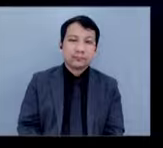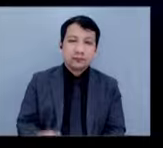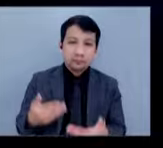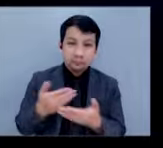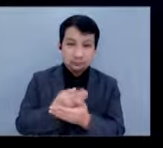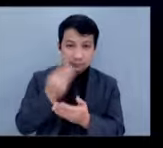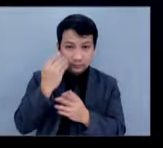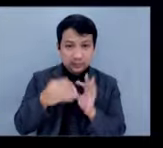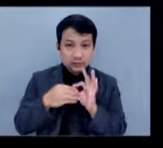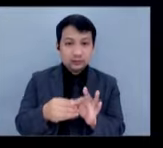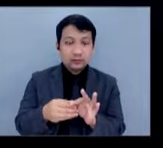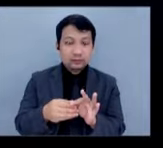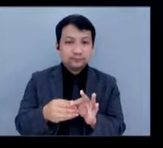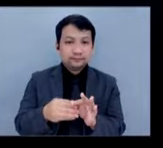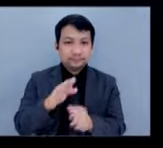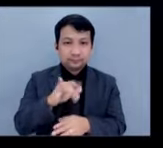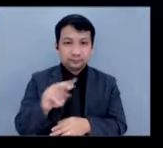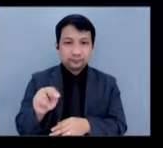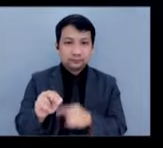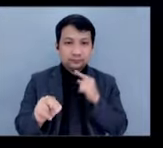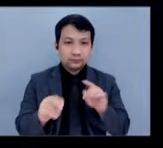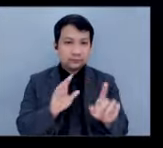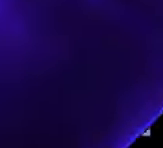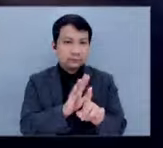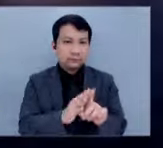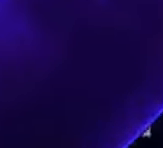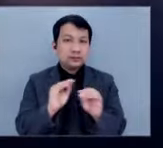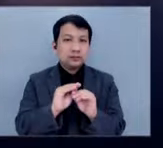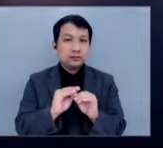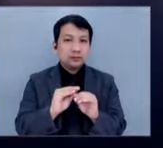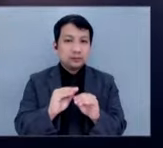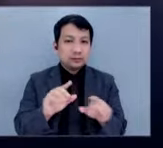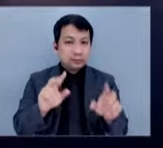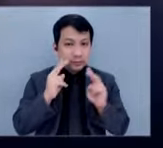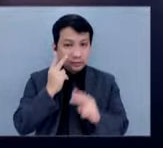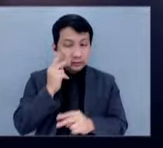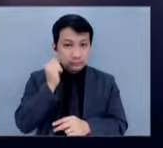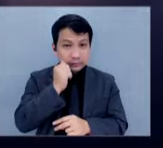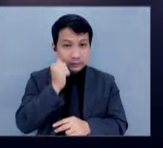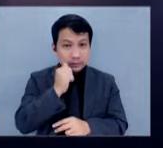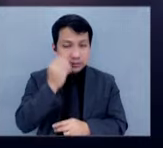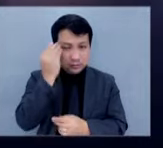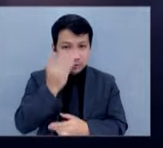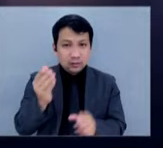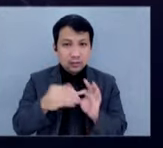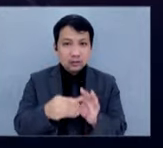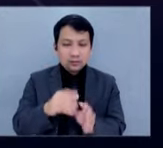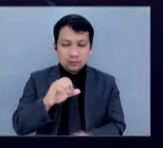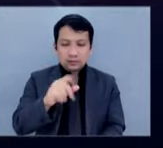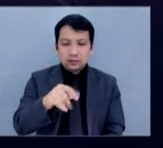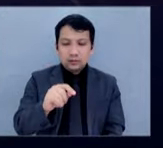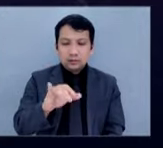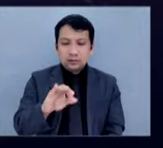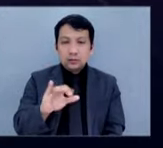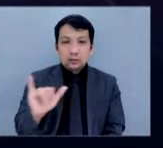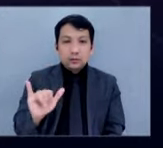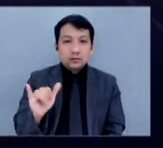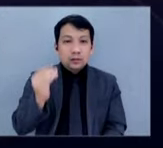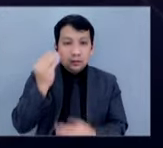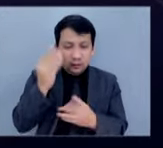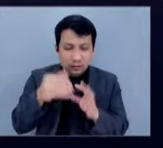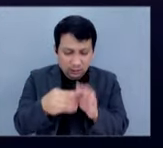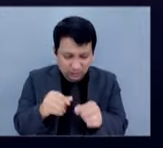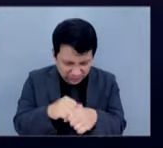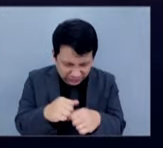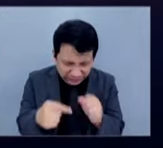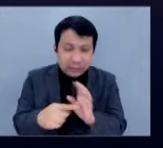Unlocked din sa Beanie, sila na ngayon ang most streamed Pinay female artist sa Spotify. Hindi lang yan, top 1 din